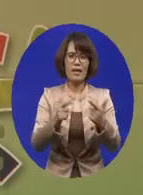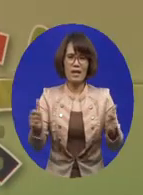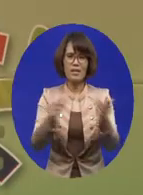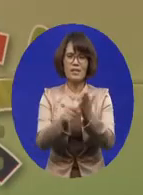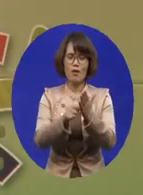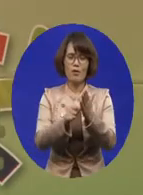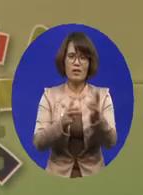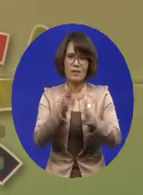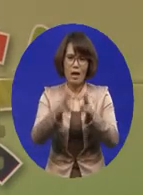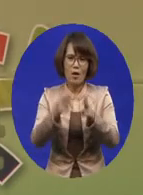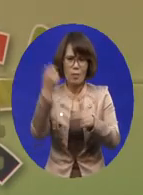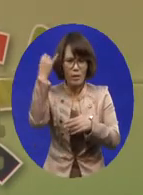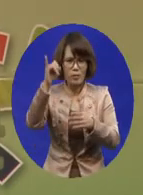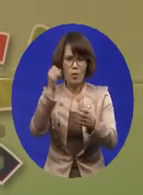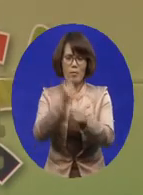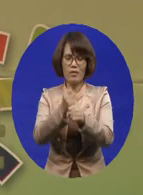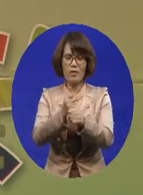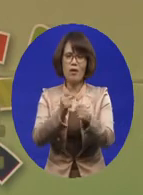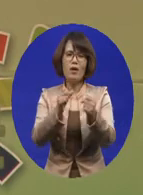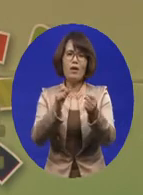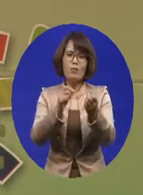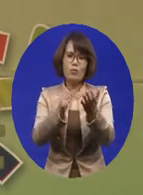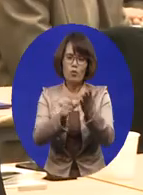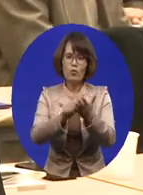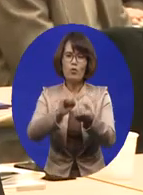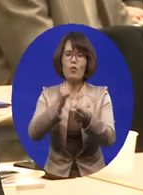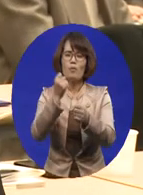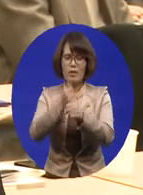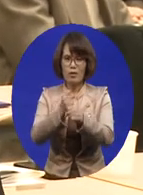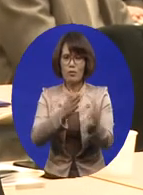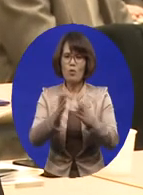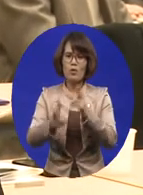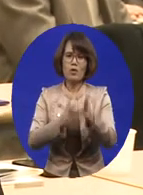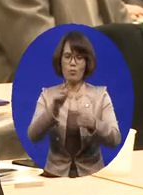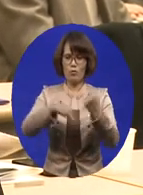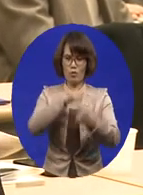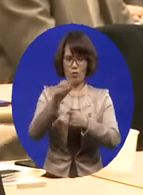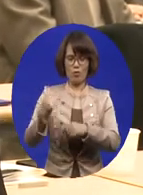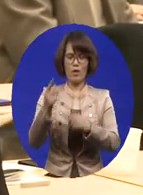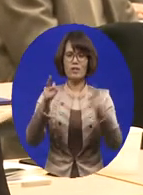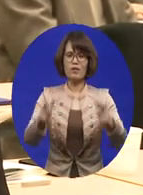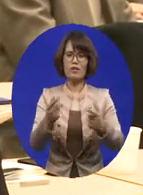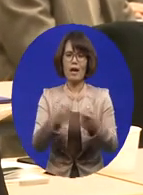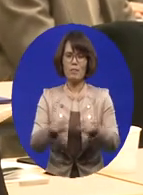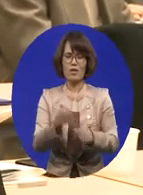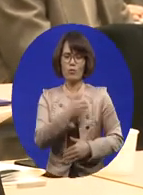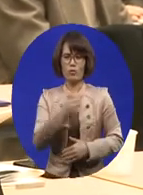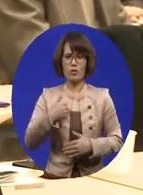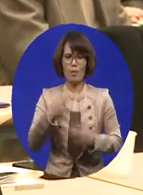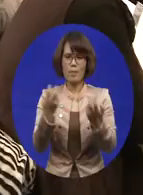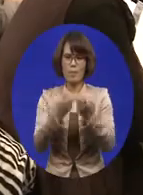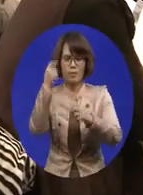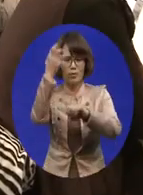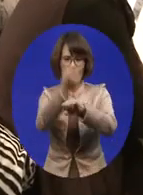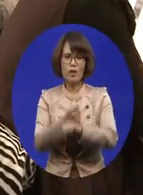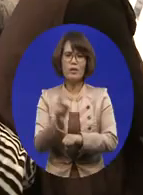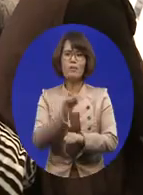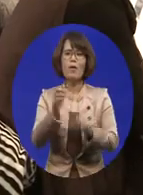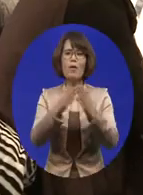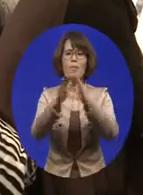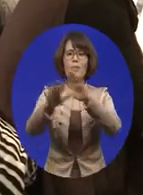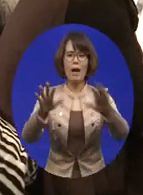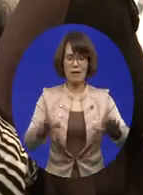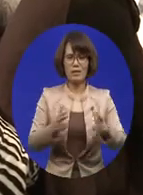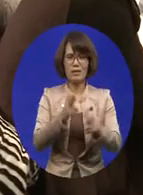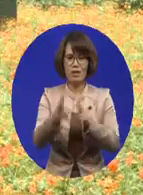마을의 다양한 자원을 사업 아이템으로 발굴해 상품화하고 기업 운영을 통해 지역이 함께 풍요로워지는 방법을 모색하는